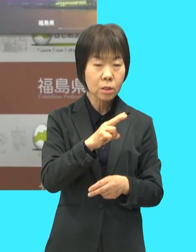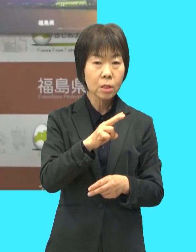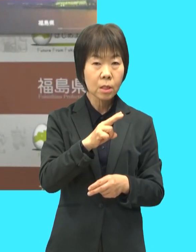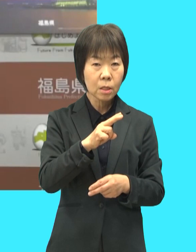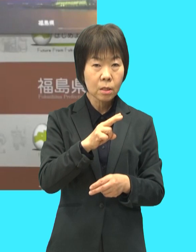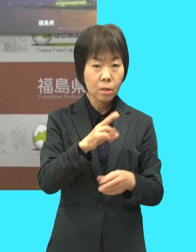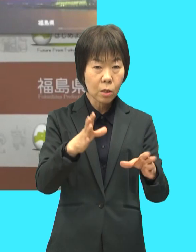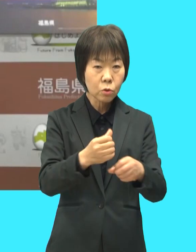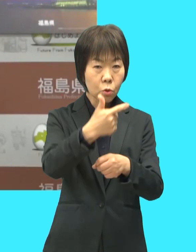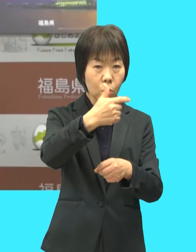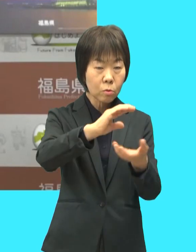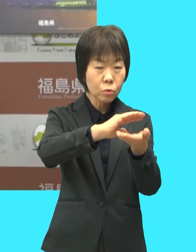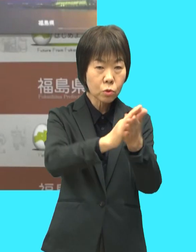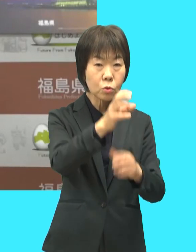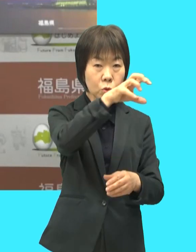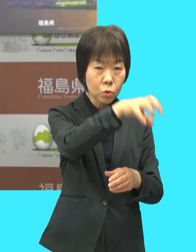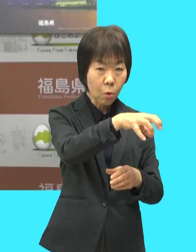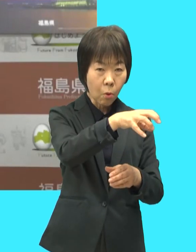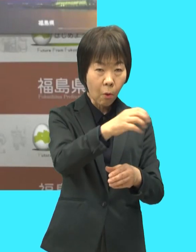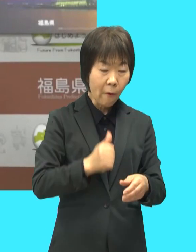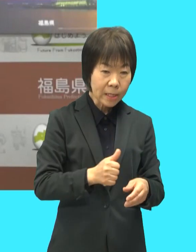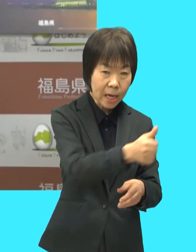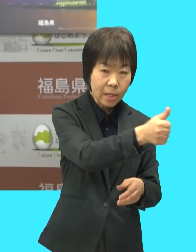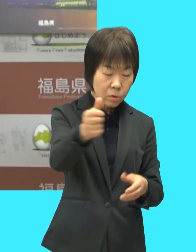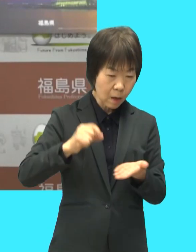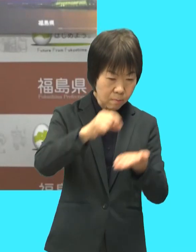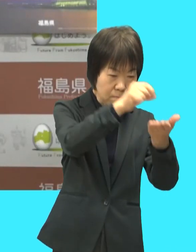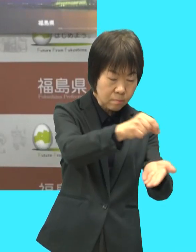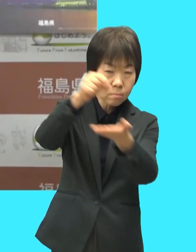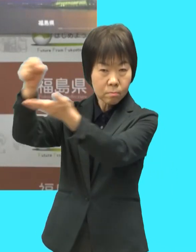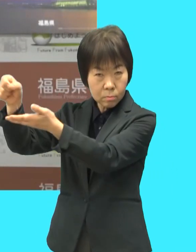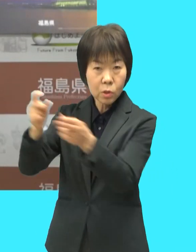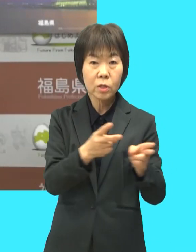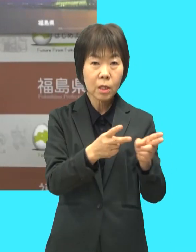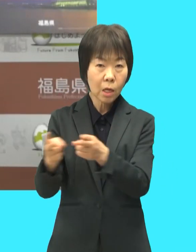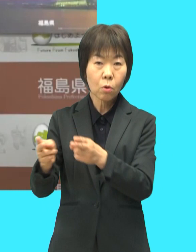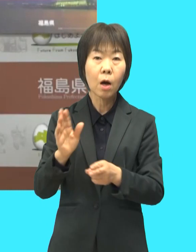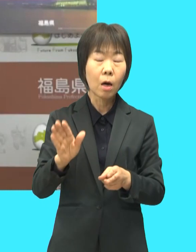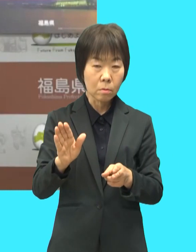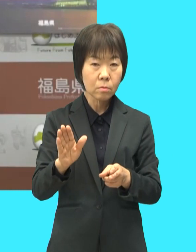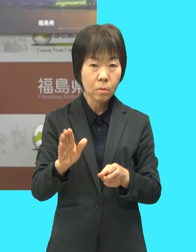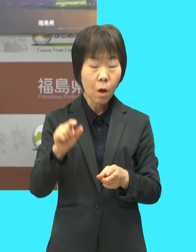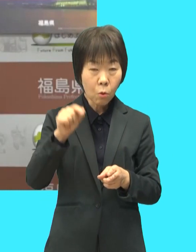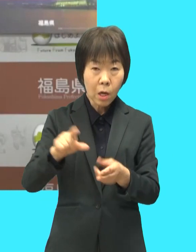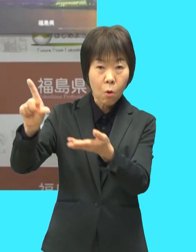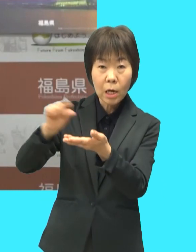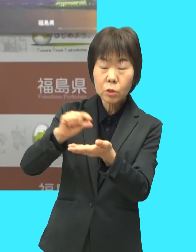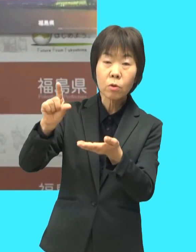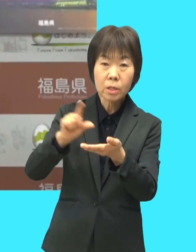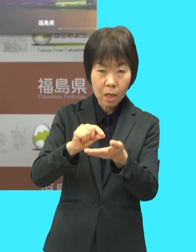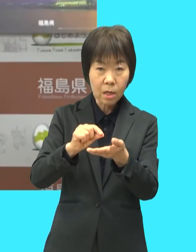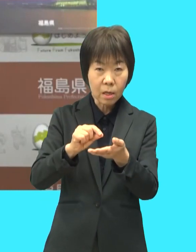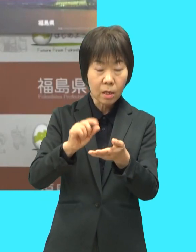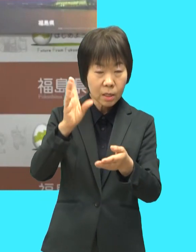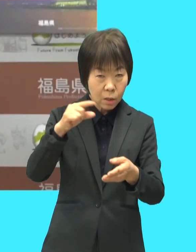に総務省経由で政府に提案する制度が出来上がっておりますので、すでにこれを活用して本